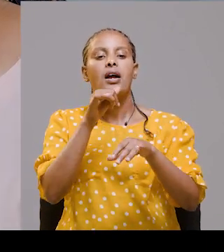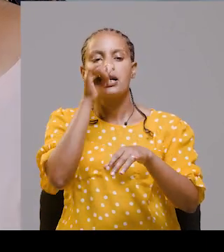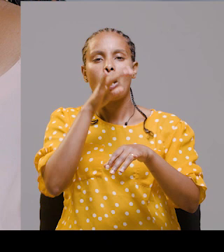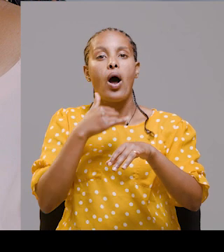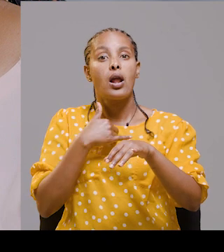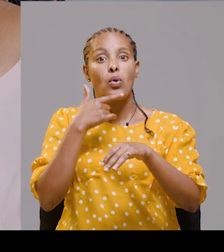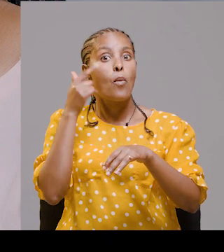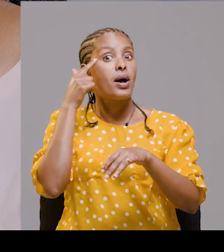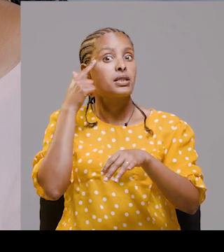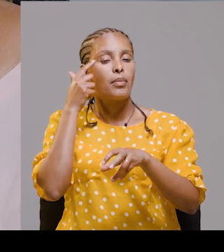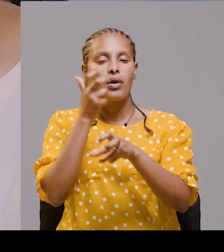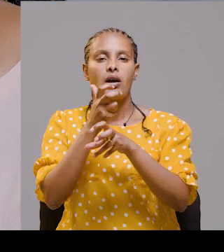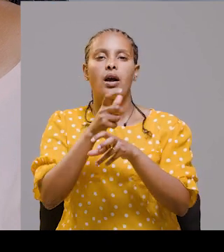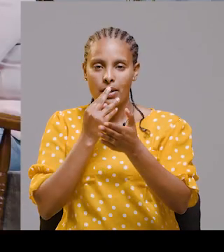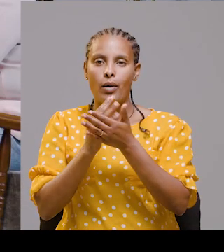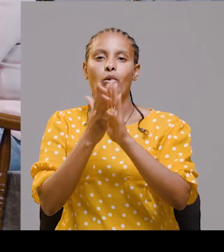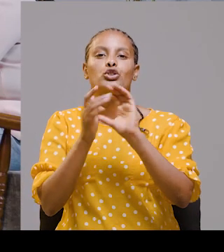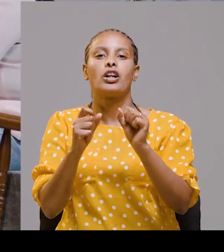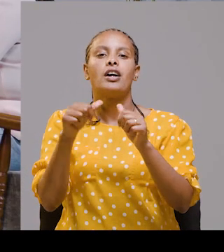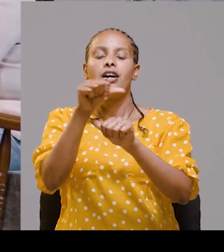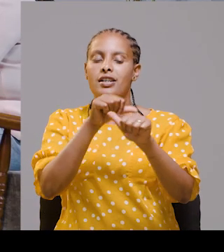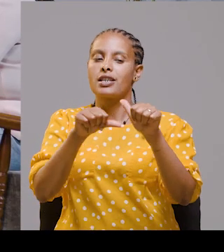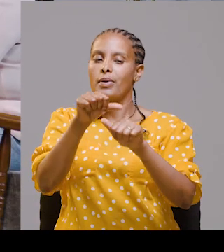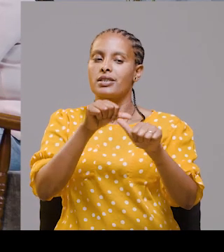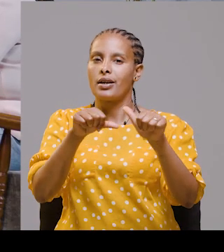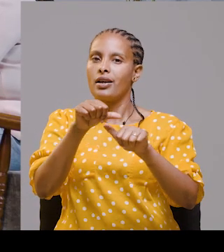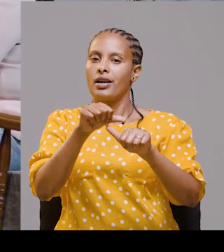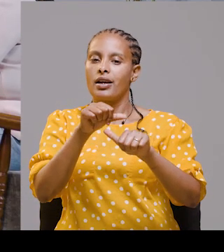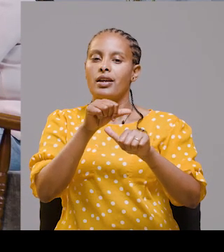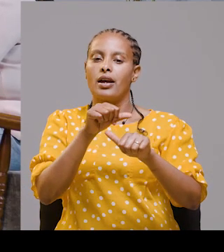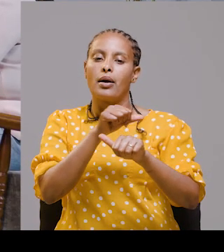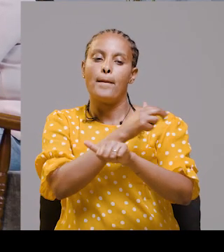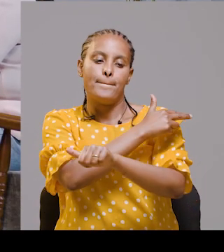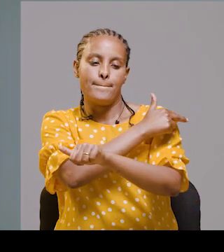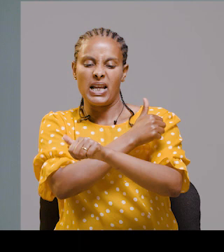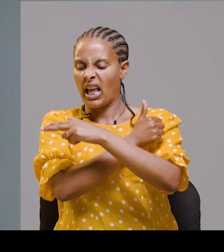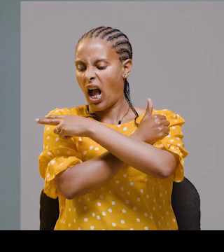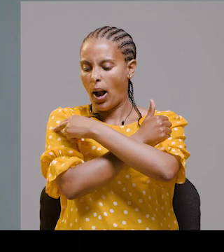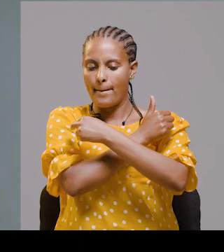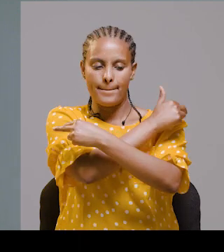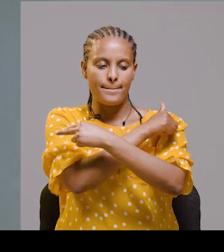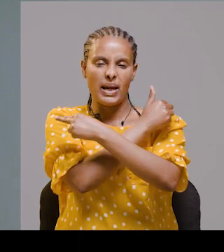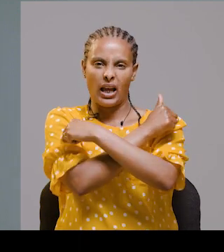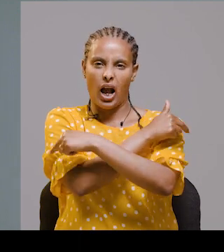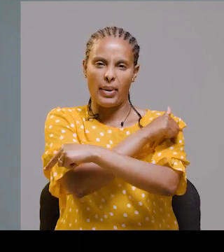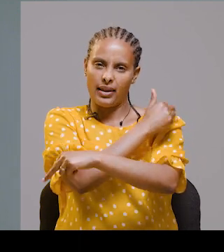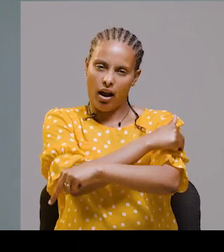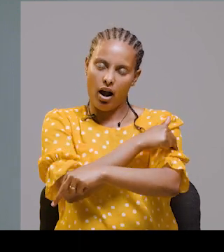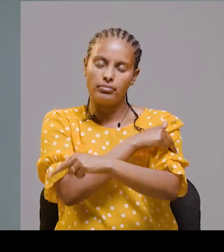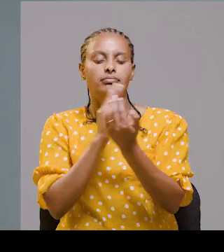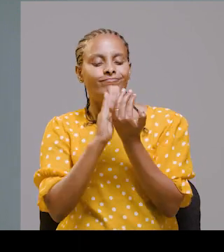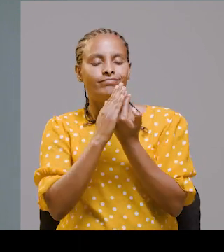የማይነካ ሰው አለ ብሎ ለማሰብ ይከብዳል። እርስ በርስ የመተካከም ብለን የምንልበት ይህን የስነ ልቦና